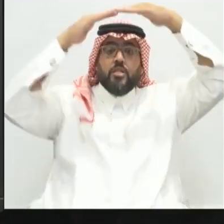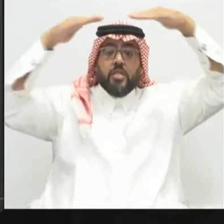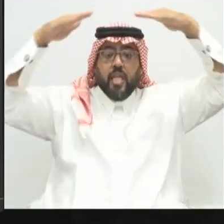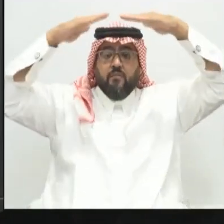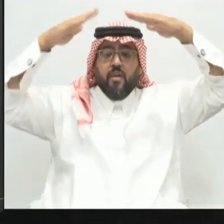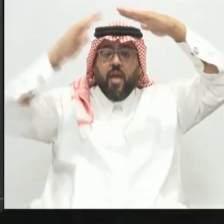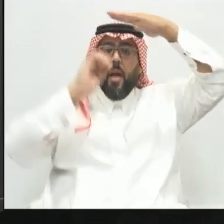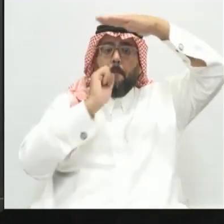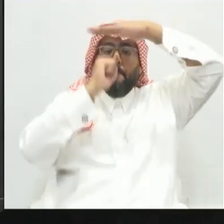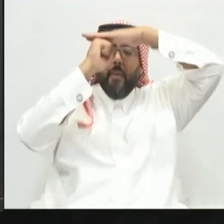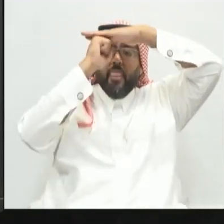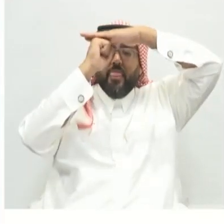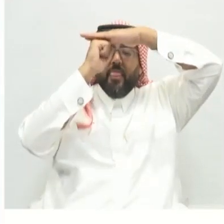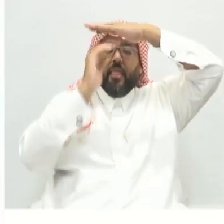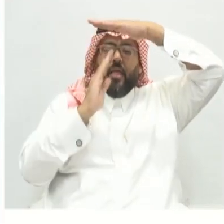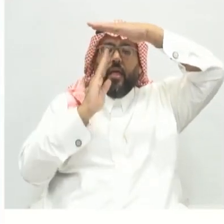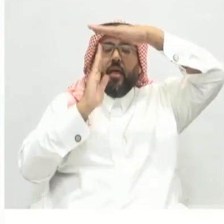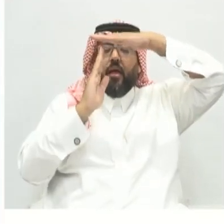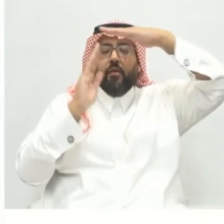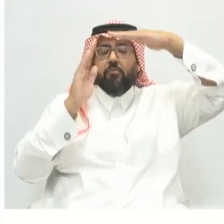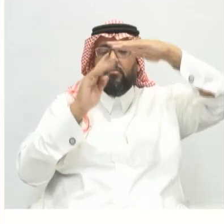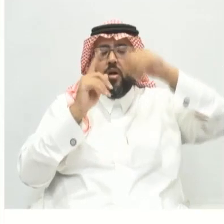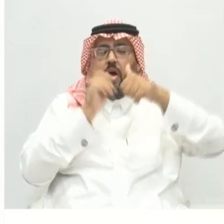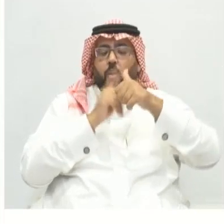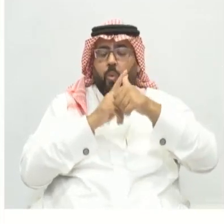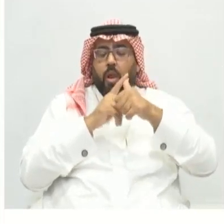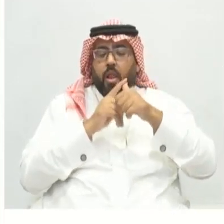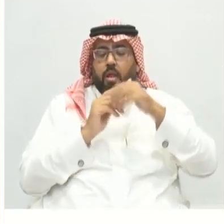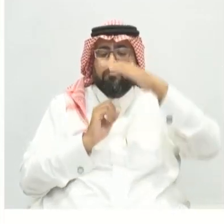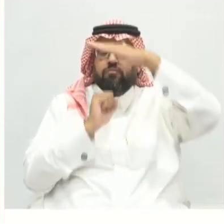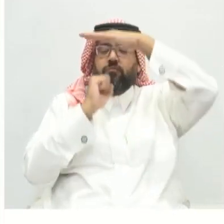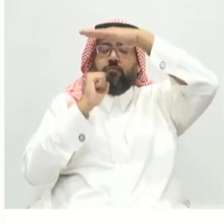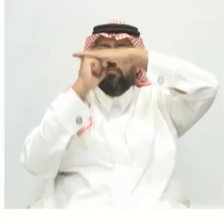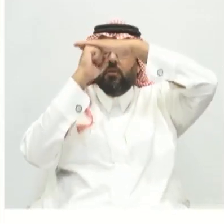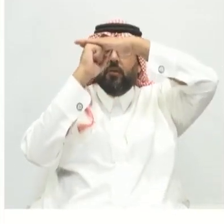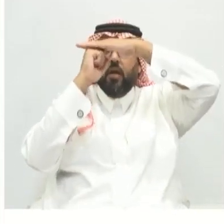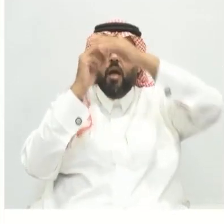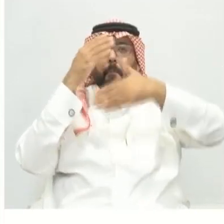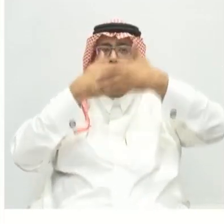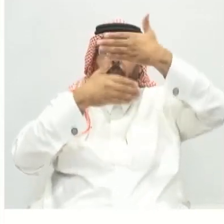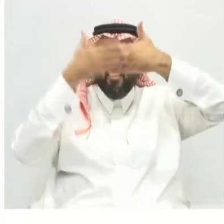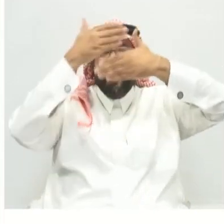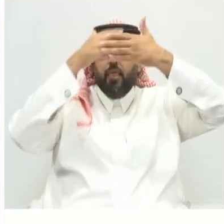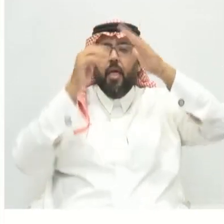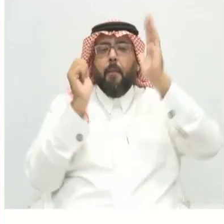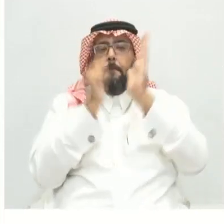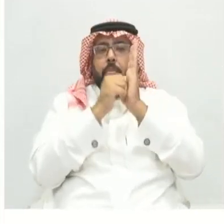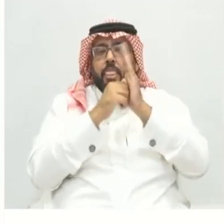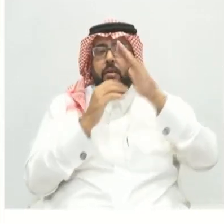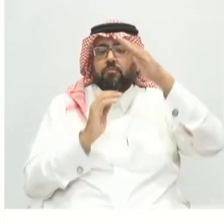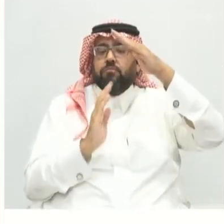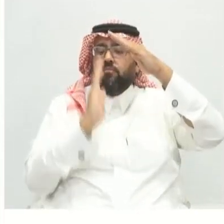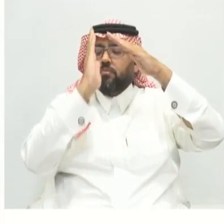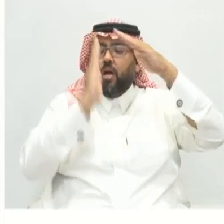مثلا اذا المعلم الرئيس في المشروع هو نقطه تمثل حدثا رئيسا في دوره حياه المشروع وعند الوصول الى المعلم